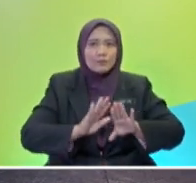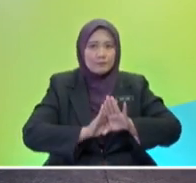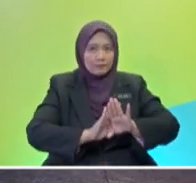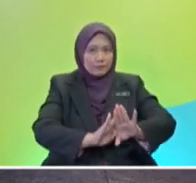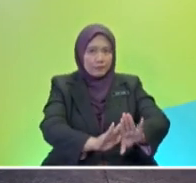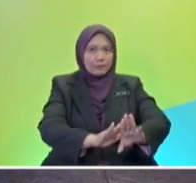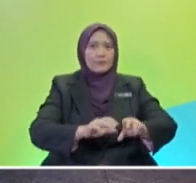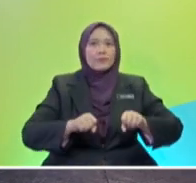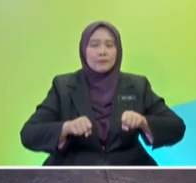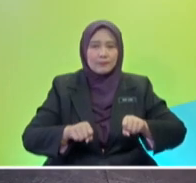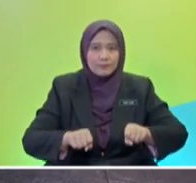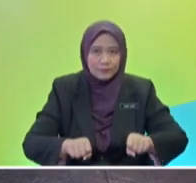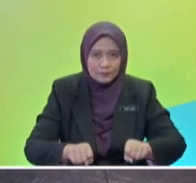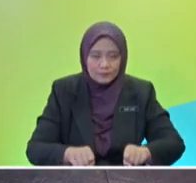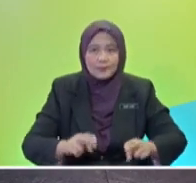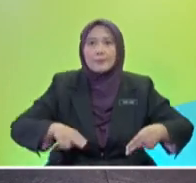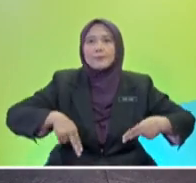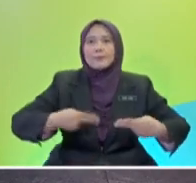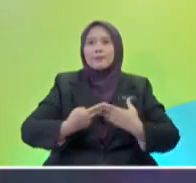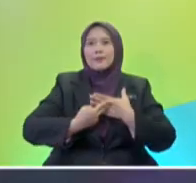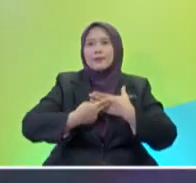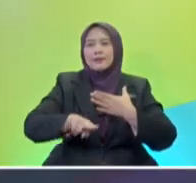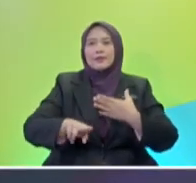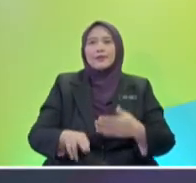barang-barang tersebut kepada saya